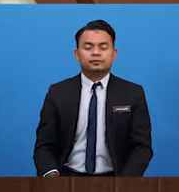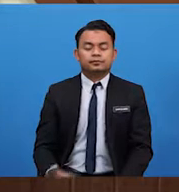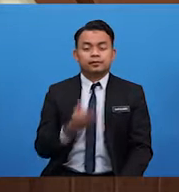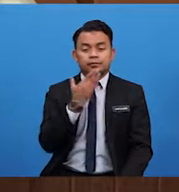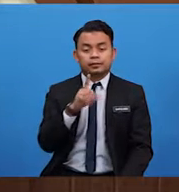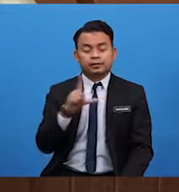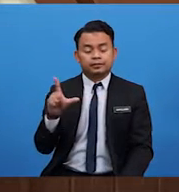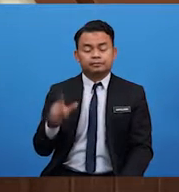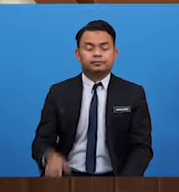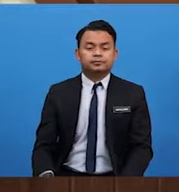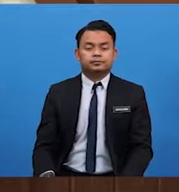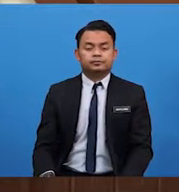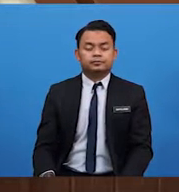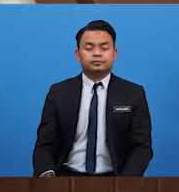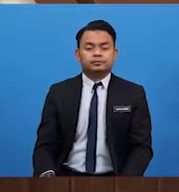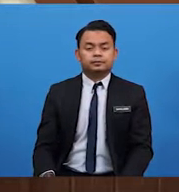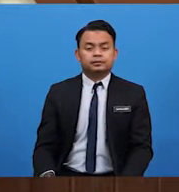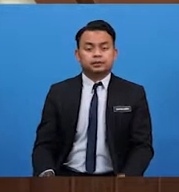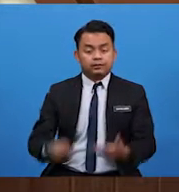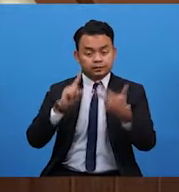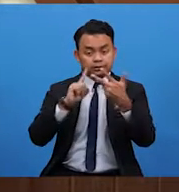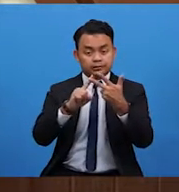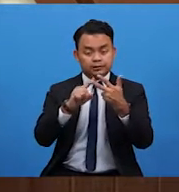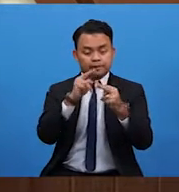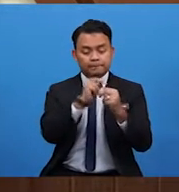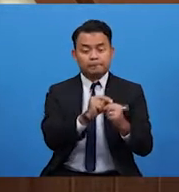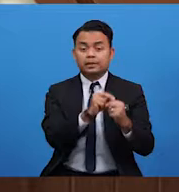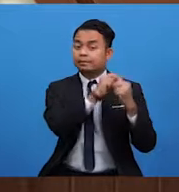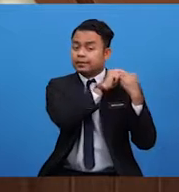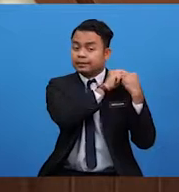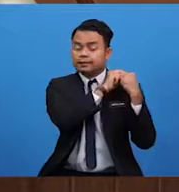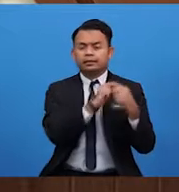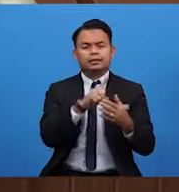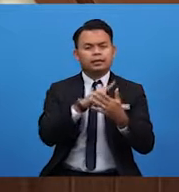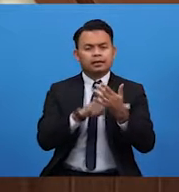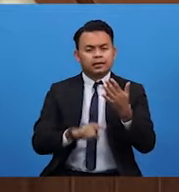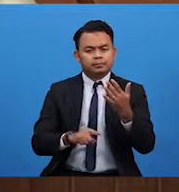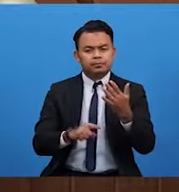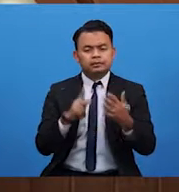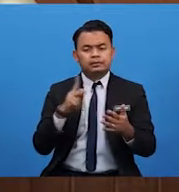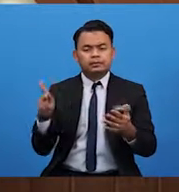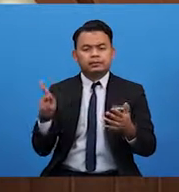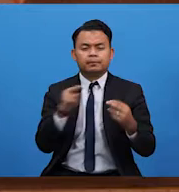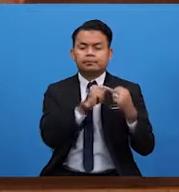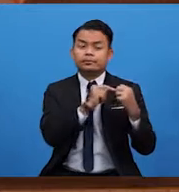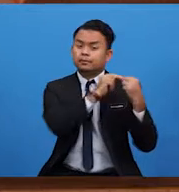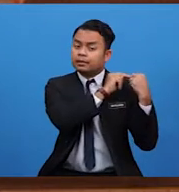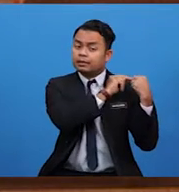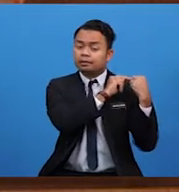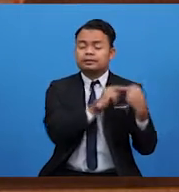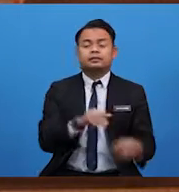Baiklah, elemen yang ketiga ialah beban. Apakah yang anda tahu berkaitan beban?